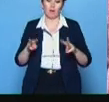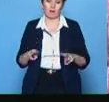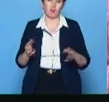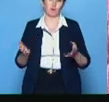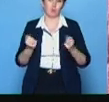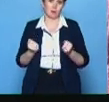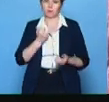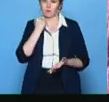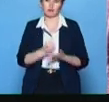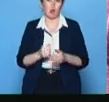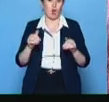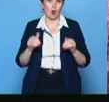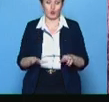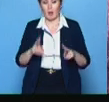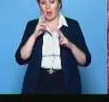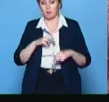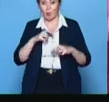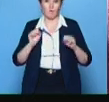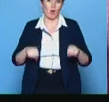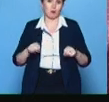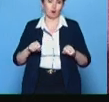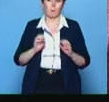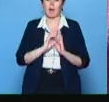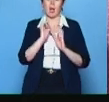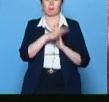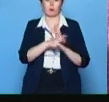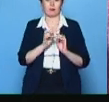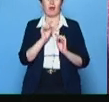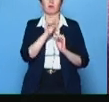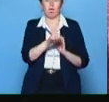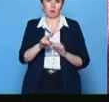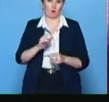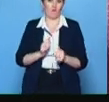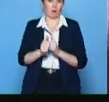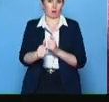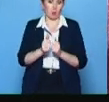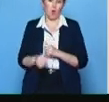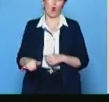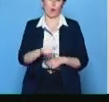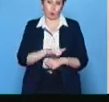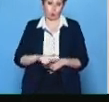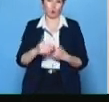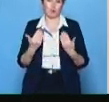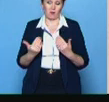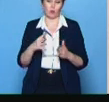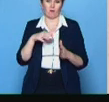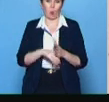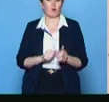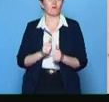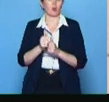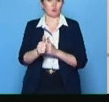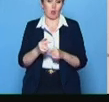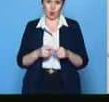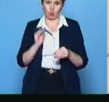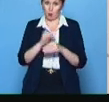решение рассмотреть возможность перебросить на те, кто в лидерах. Удмуртия сегодня в лидерах. Это дополнительные возможности